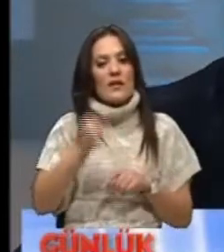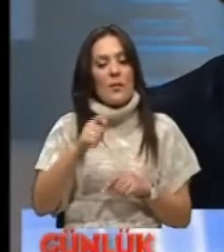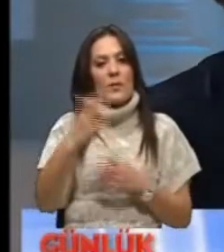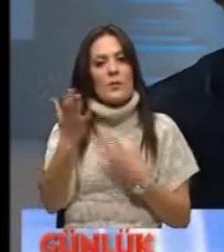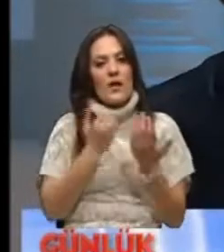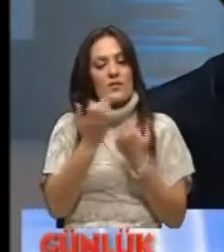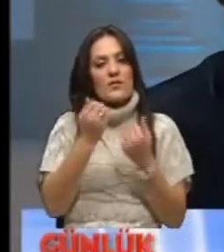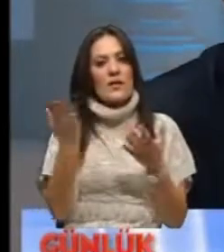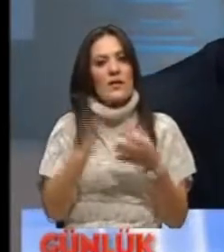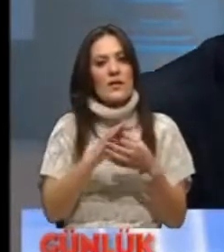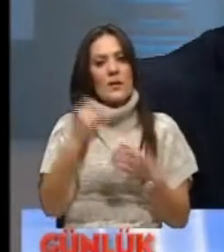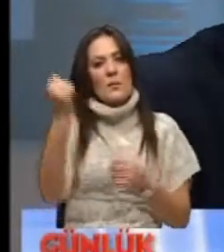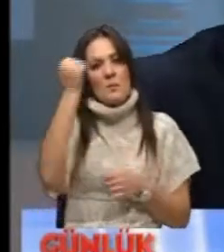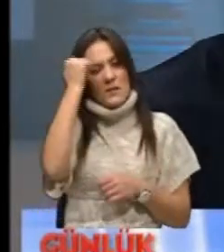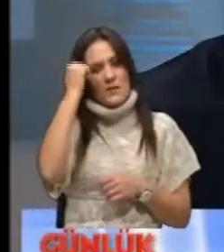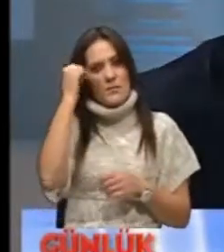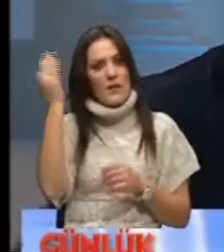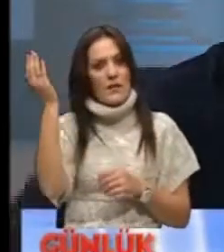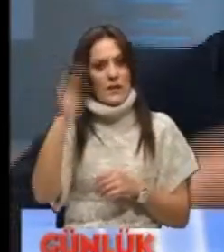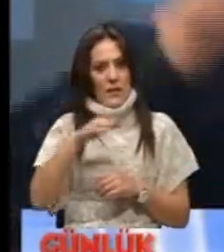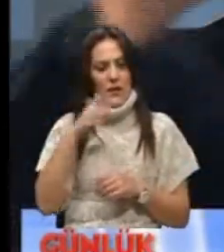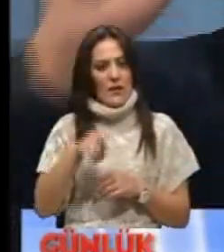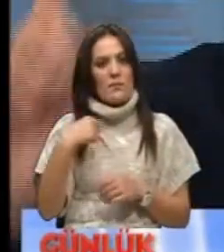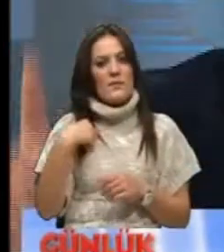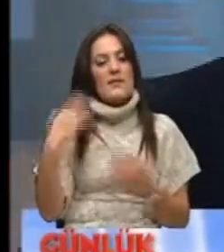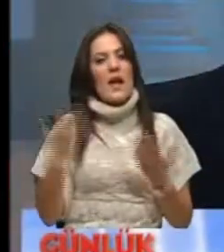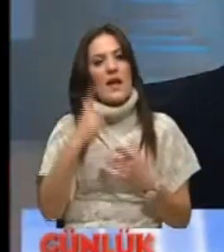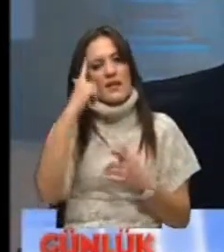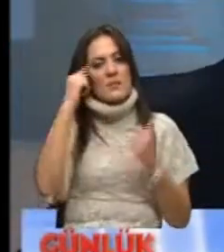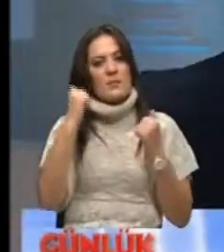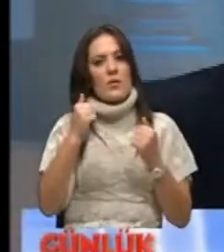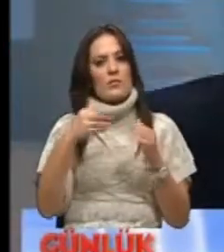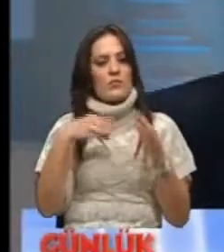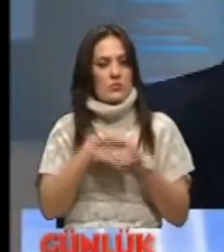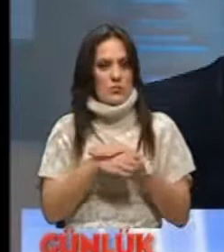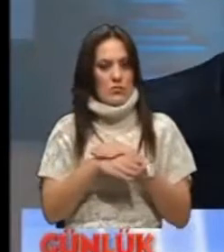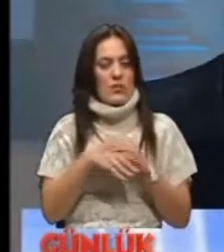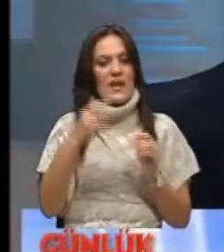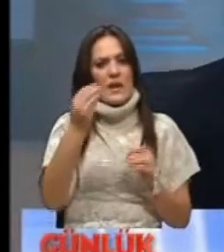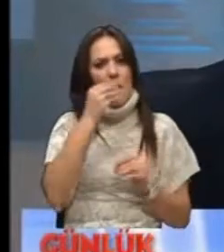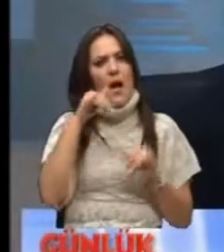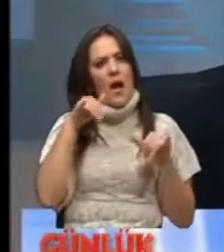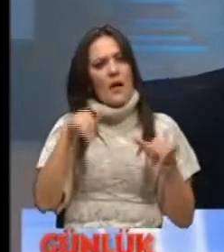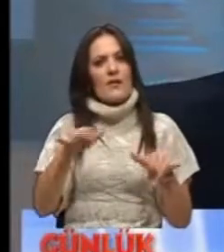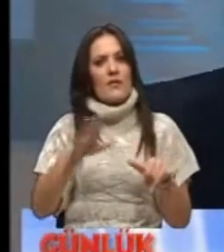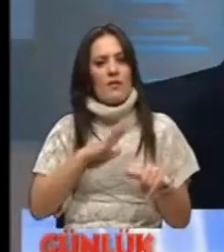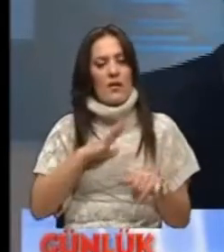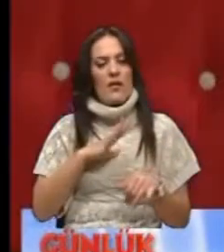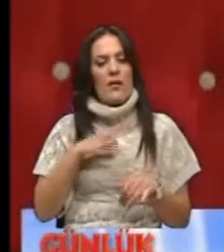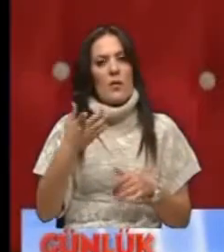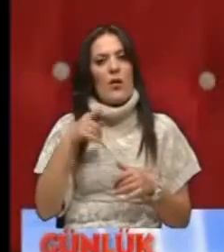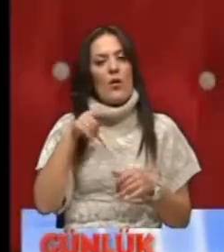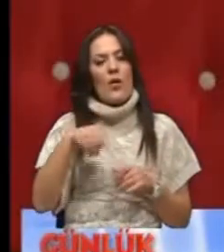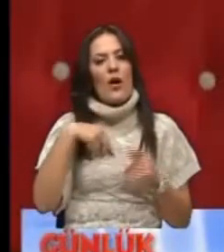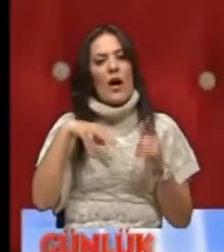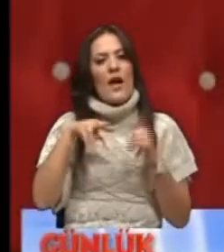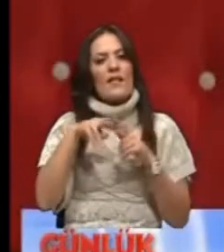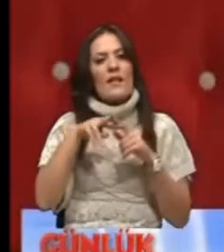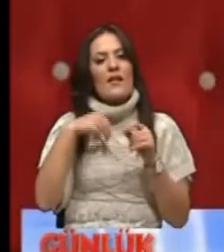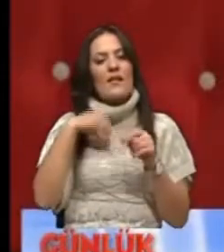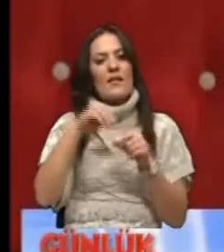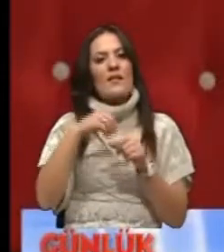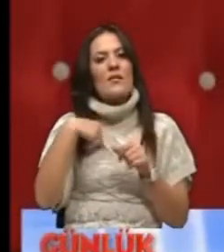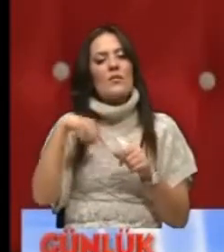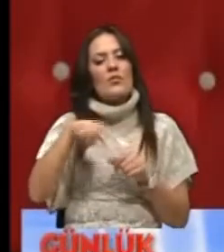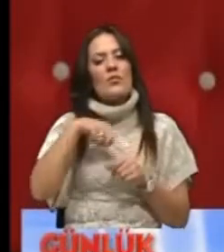yaptığımız alışverişle ilgili pişmanlıklar gelir. Biz iyice depresyona gireriz. Yemede de aynısı var. Aynısı. Peki o zaman bu anoreksiya,